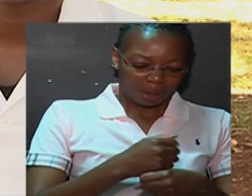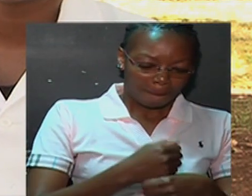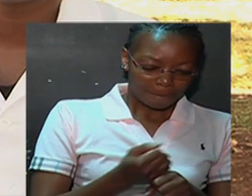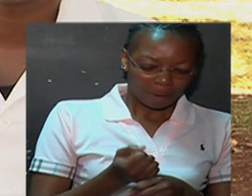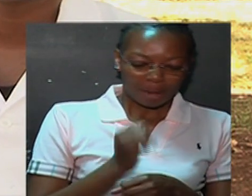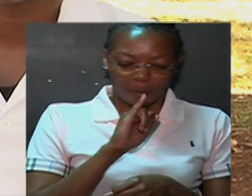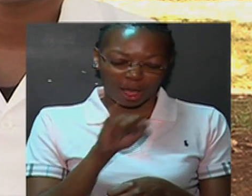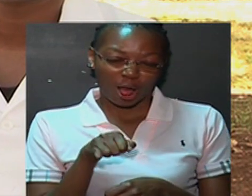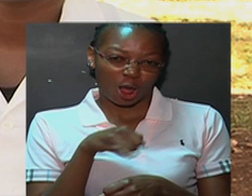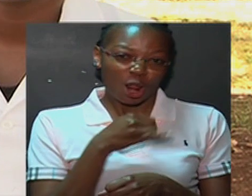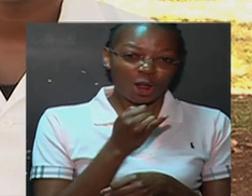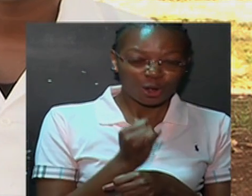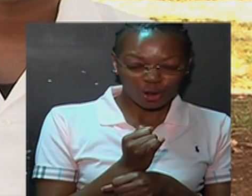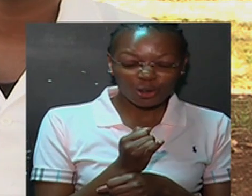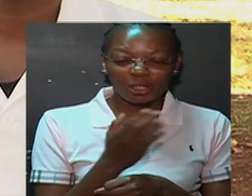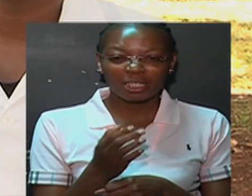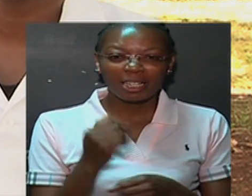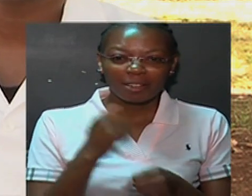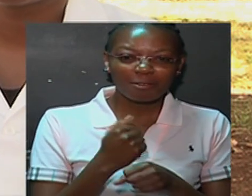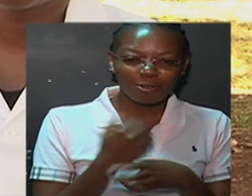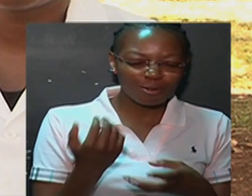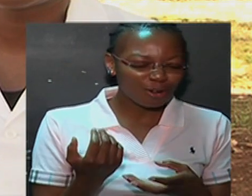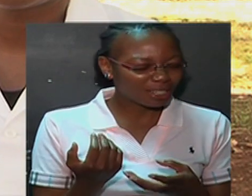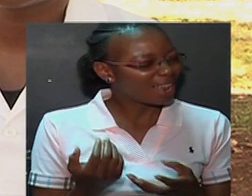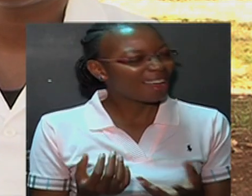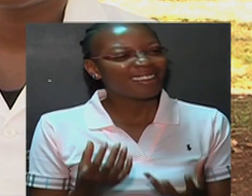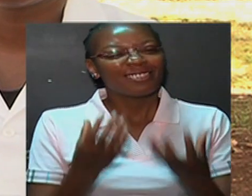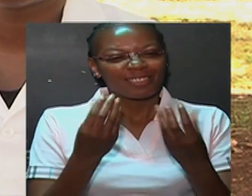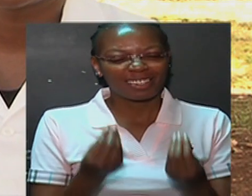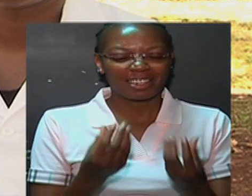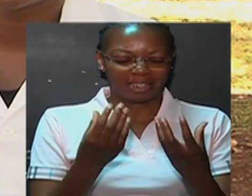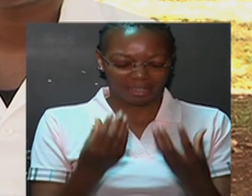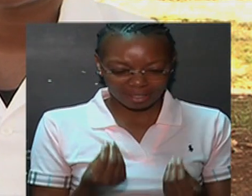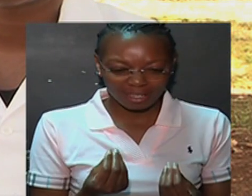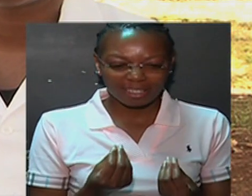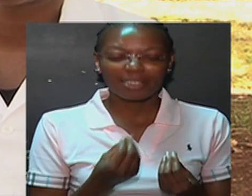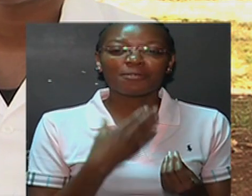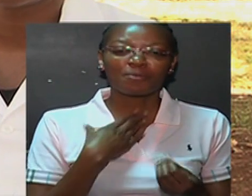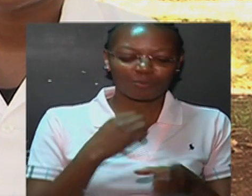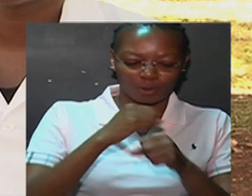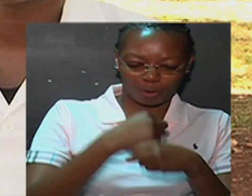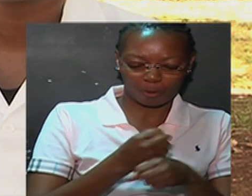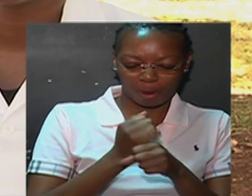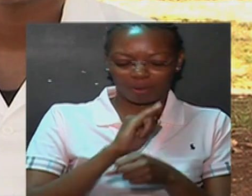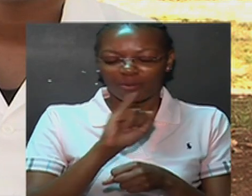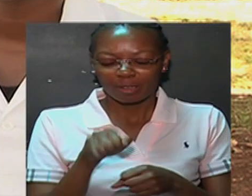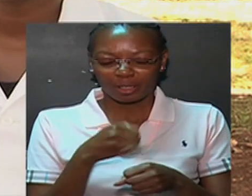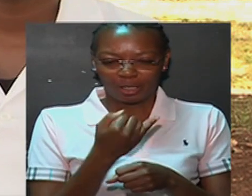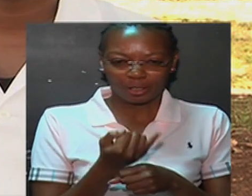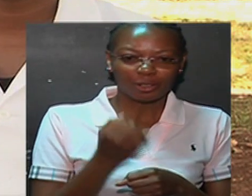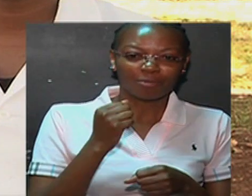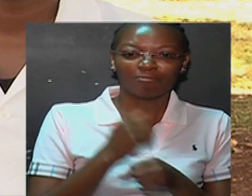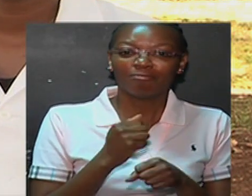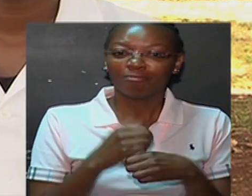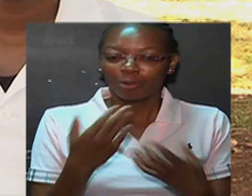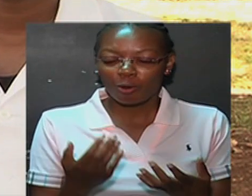kazi. Ni muhimu sana ndio kwa usafi, tunasema usafi ni muhimu kila mahali mpaka kwa kuhandle chakula.